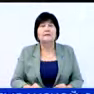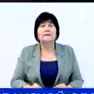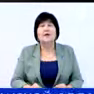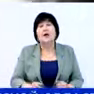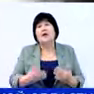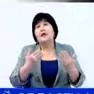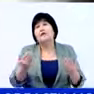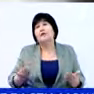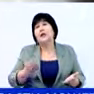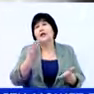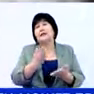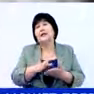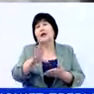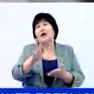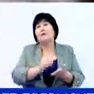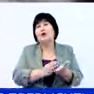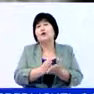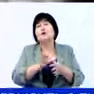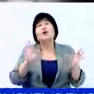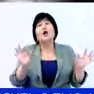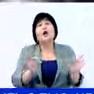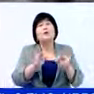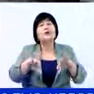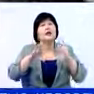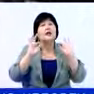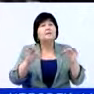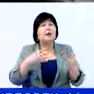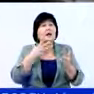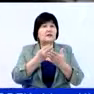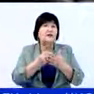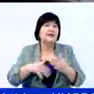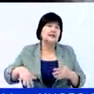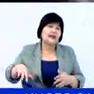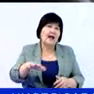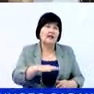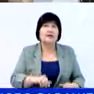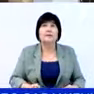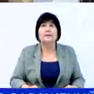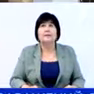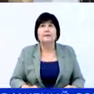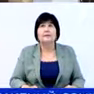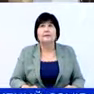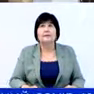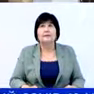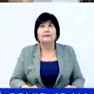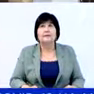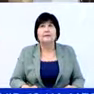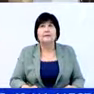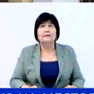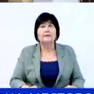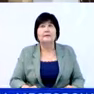Его жизнь стала образцом служения музыке, искусству, своей стране. Батырхан, қай мемлекетте